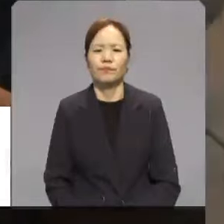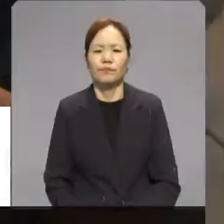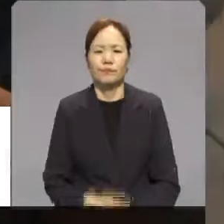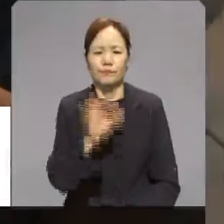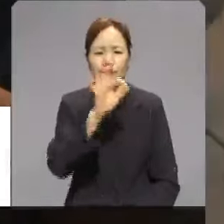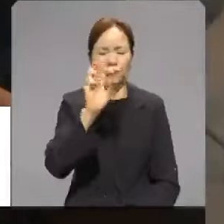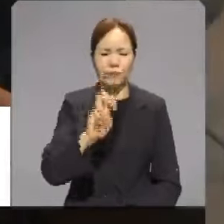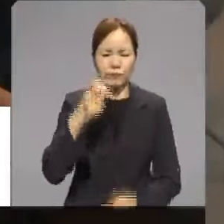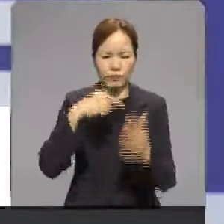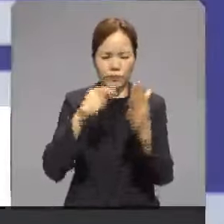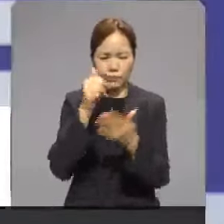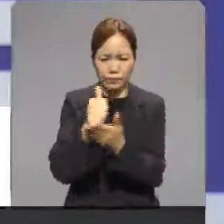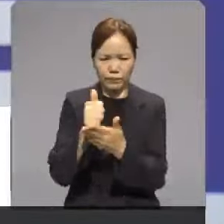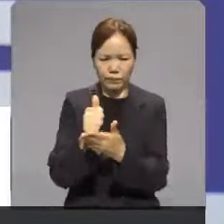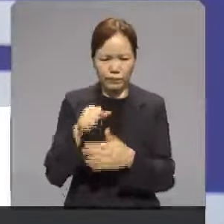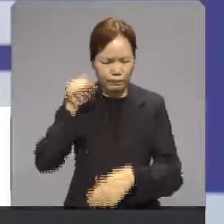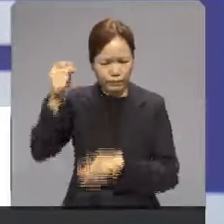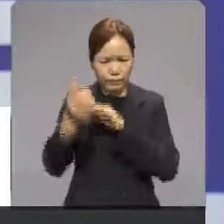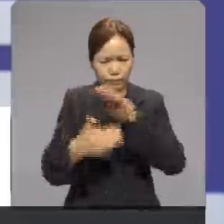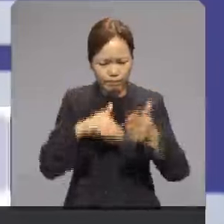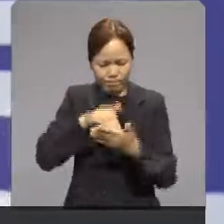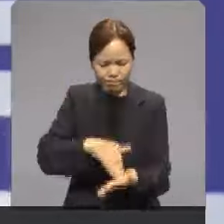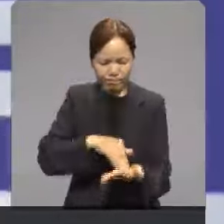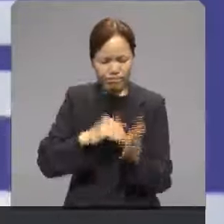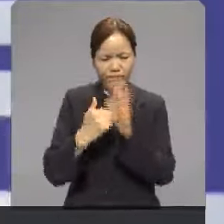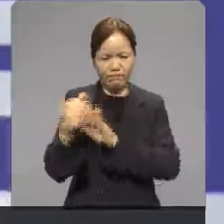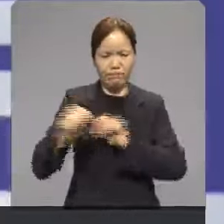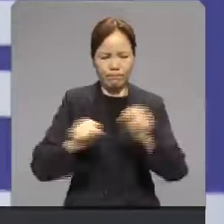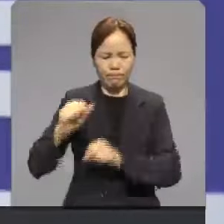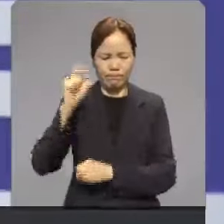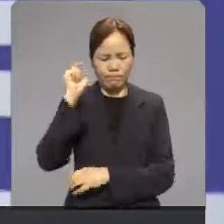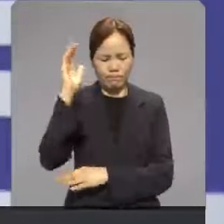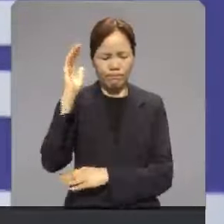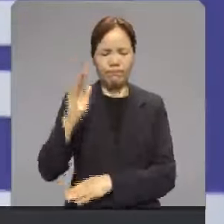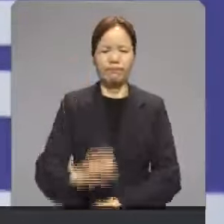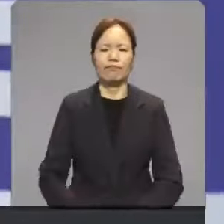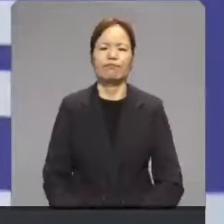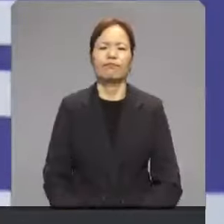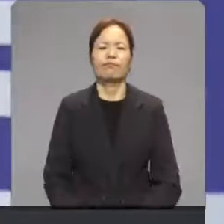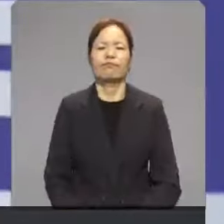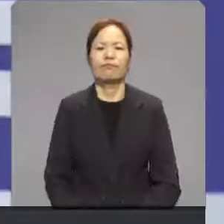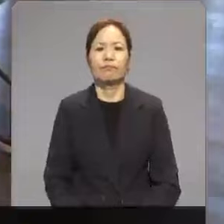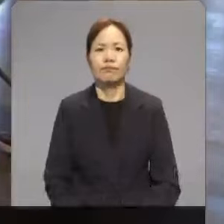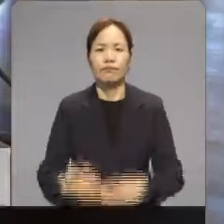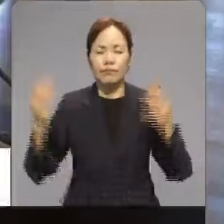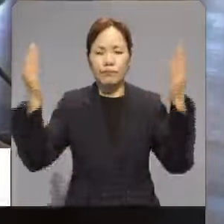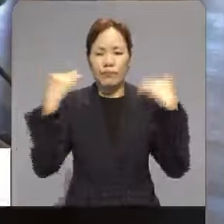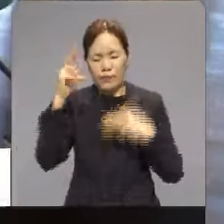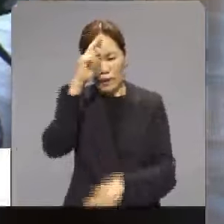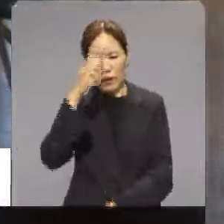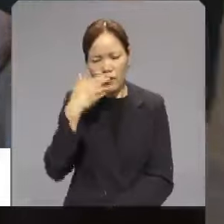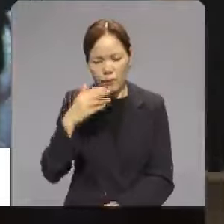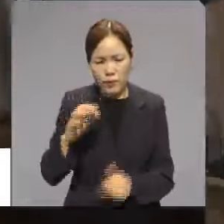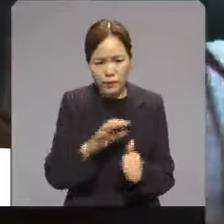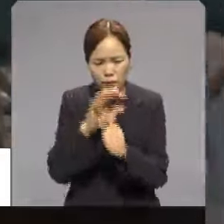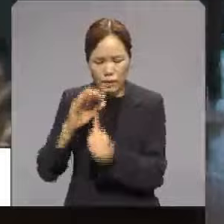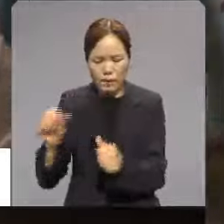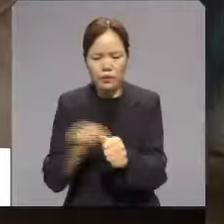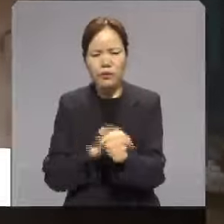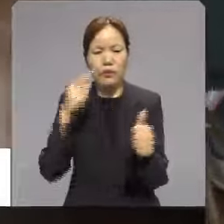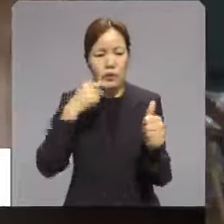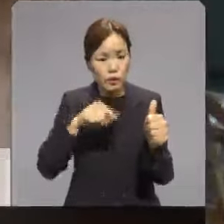임태희 교육감은 파업에 앞서 엄정 대응 방침을 강조했습니다. 학교 급식과 돌봄,